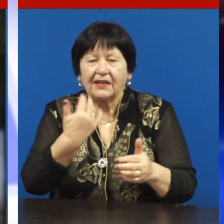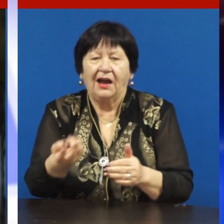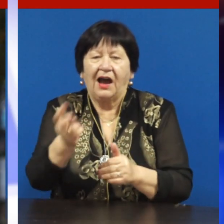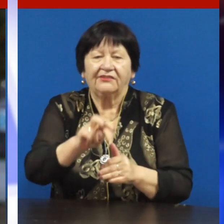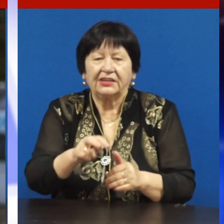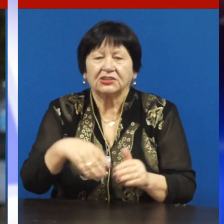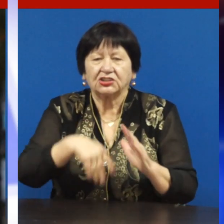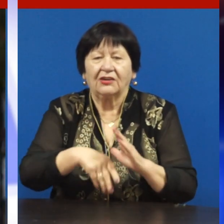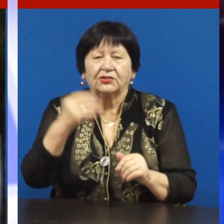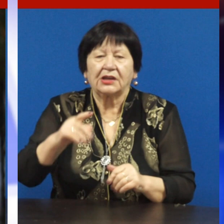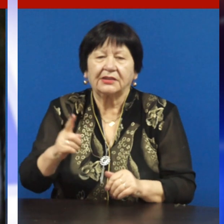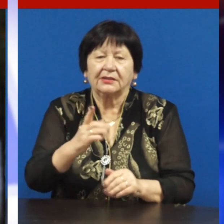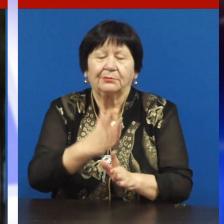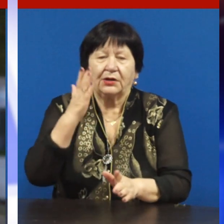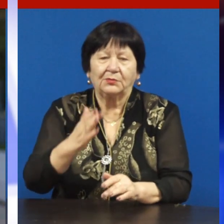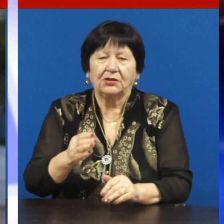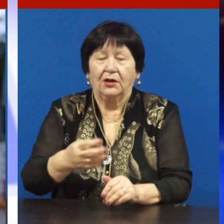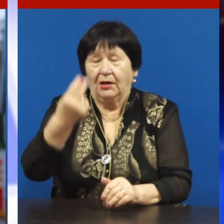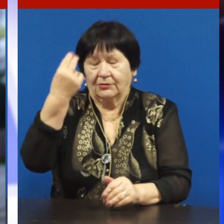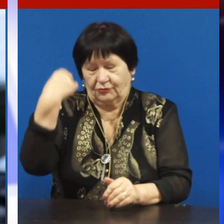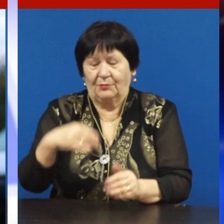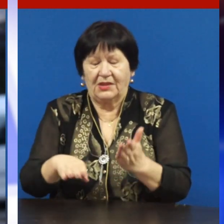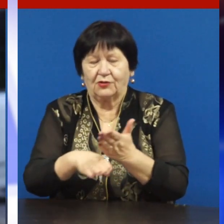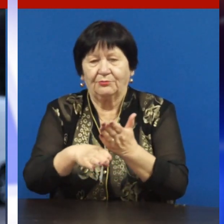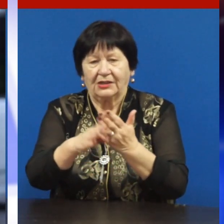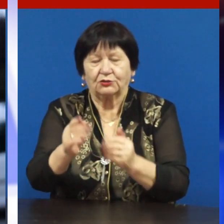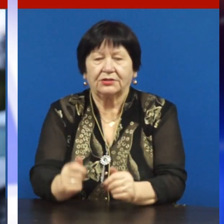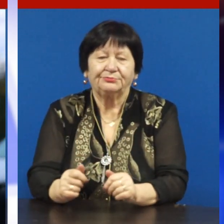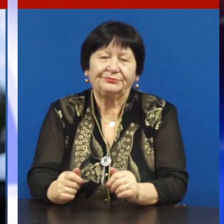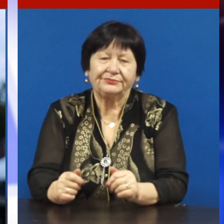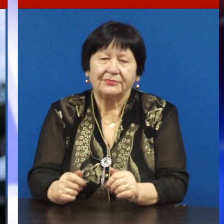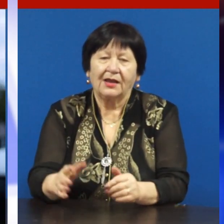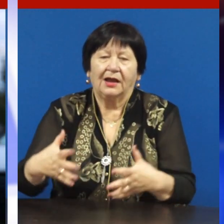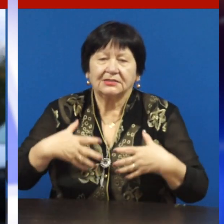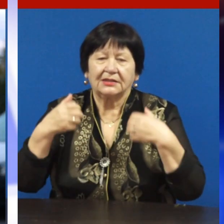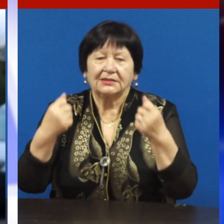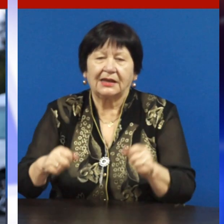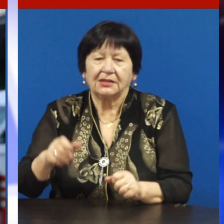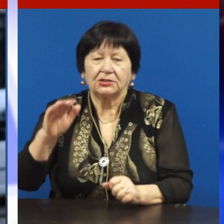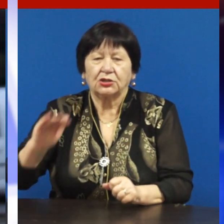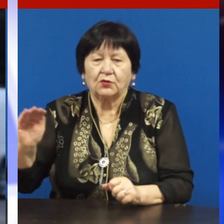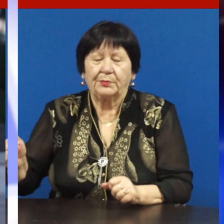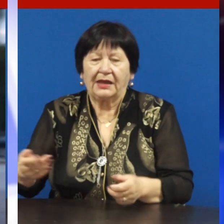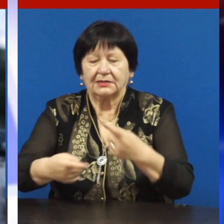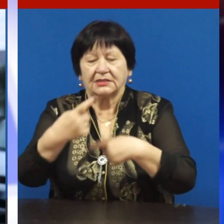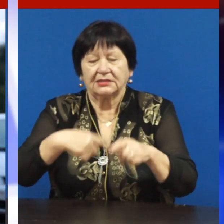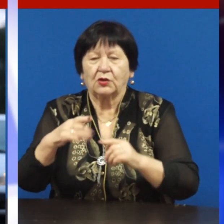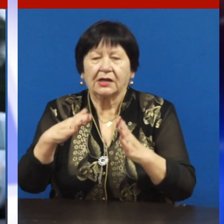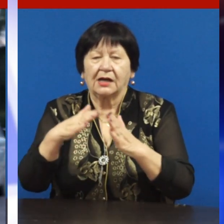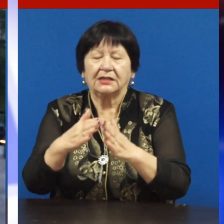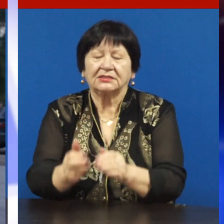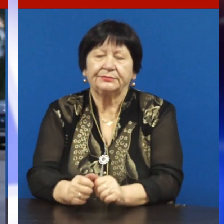am votat PR primii conce bun și cu Doamne ajută pentru Pace și sănătate și copiii se întoarcă